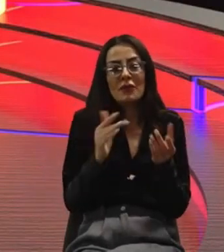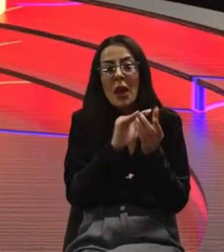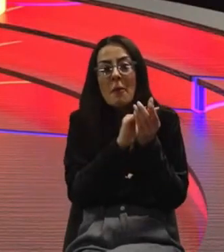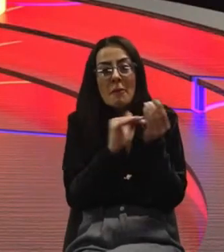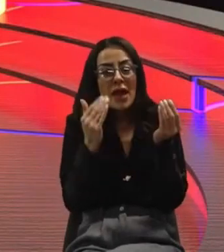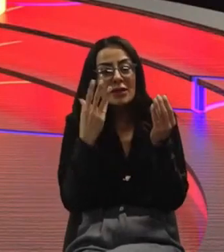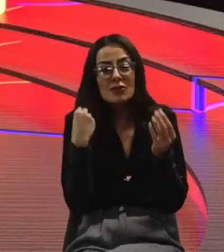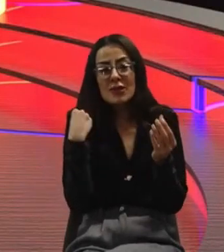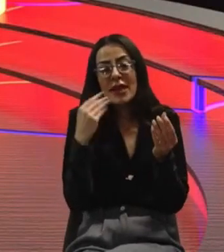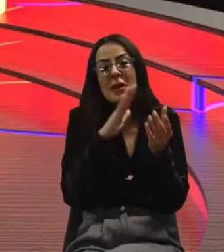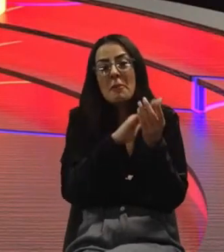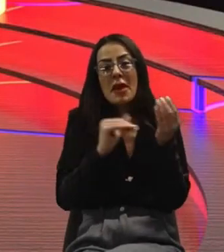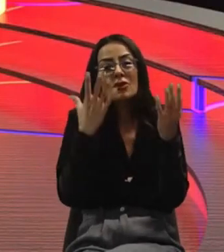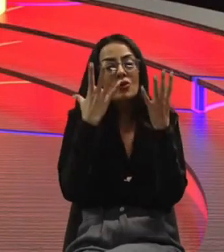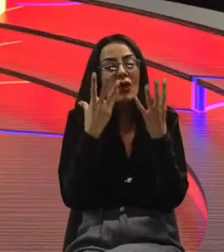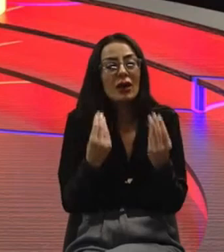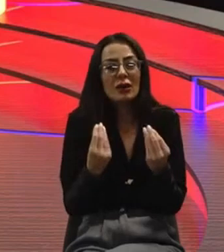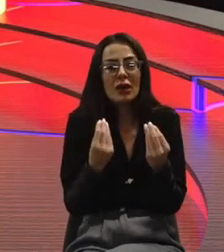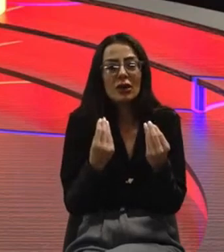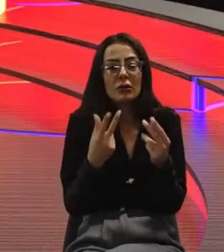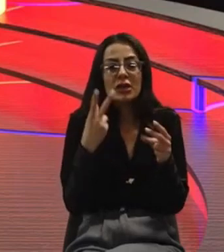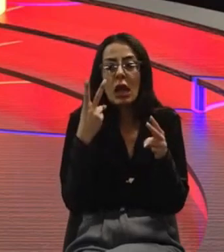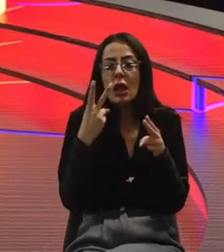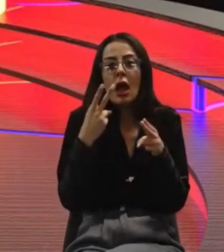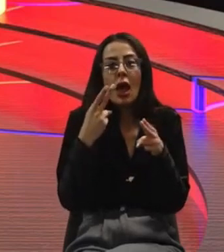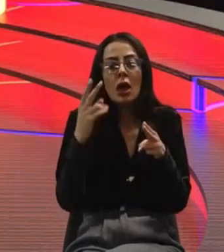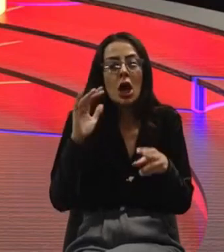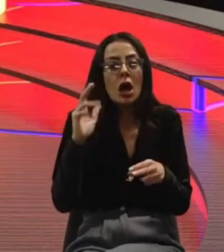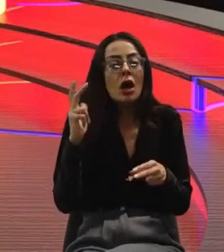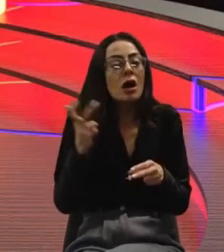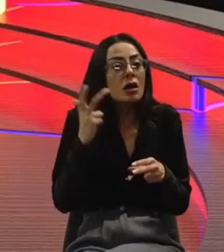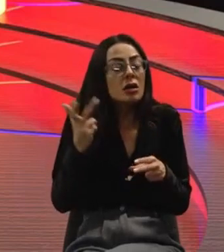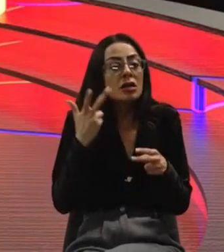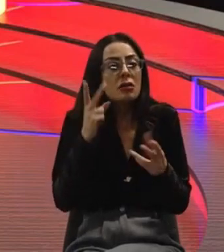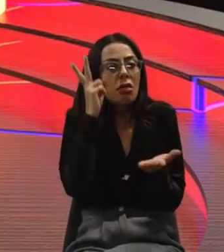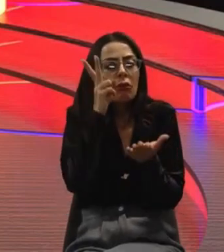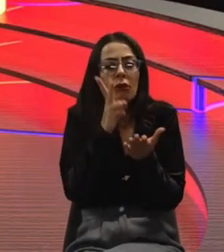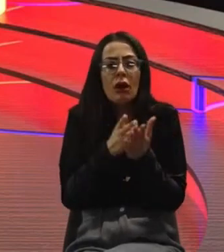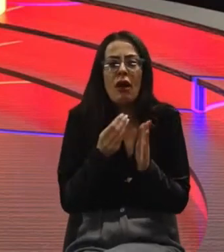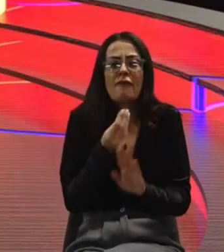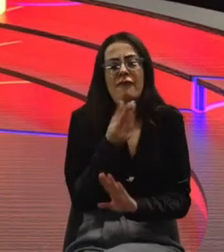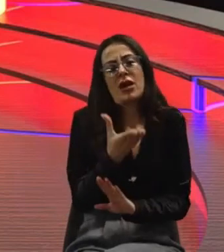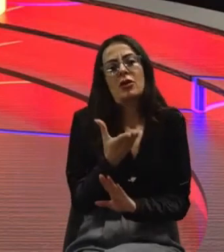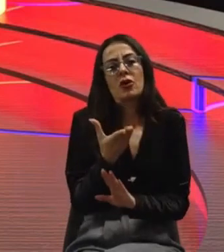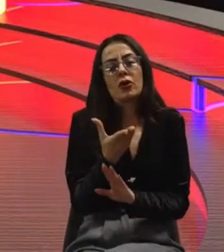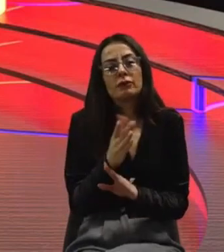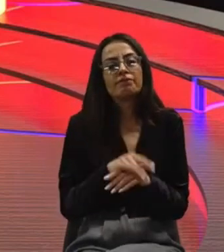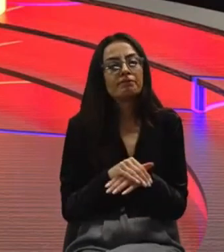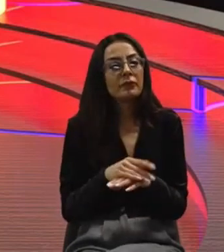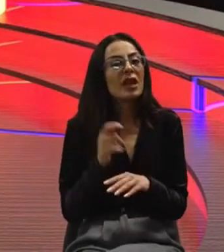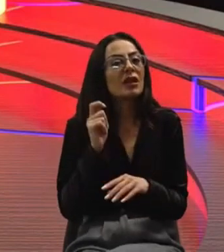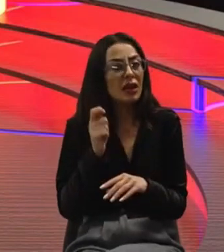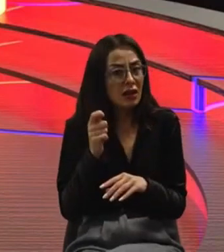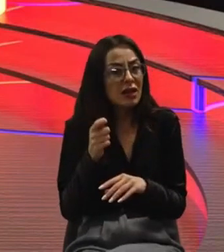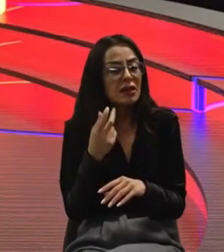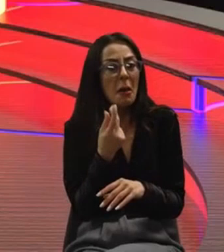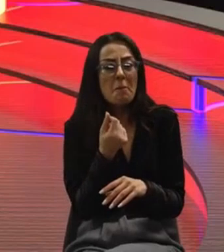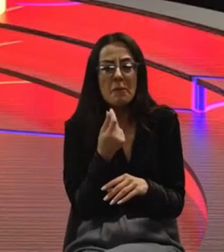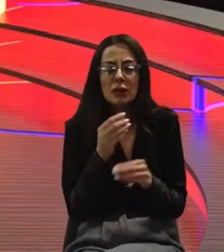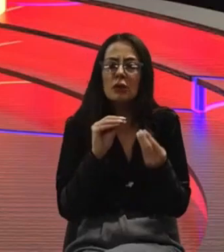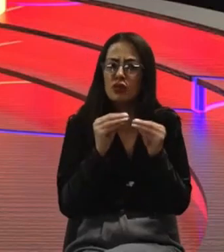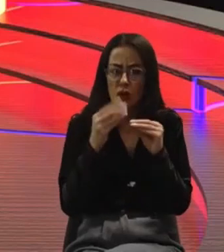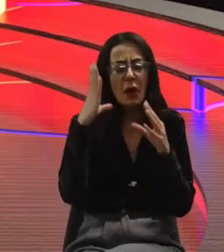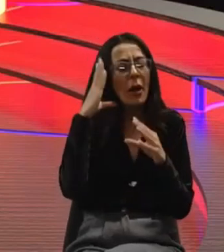hızlı aceleci bir karar verip bir takım işlere gelebiliyorlar Ama gerçekten maddi zorlukları